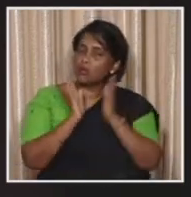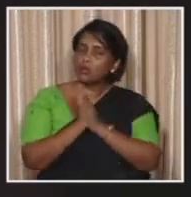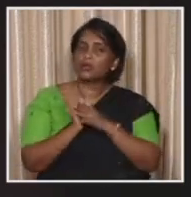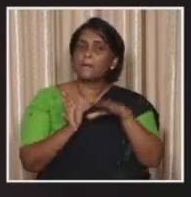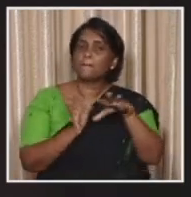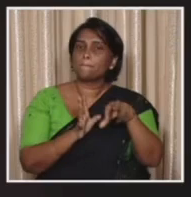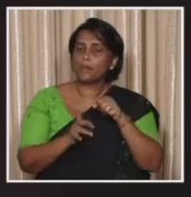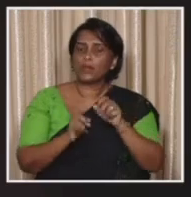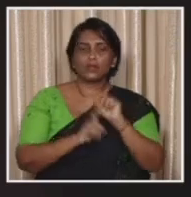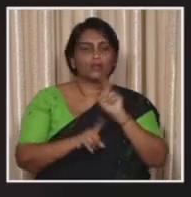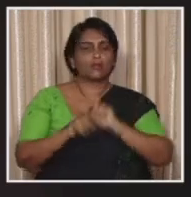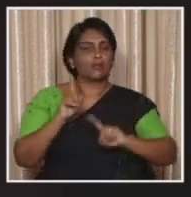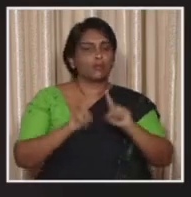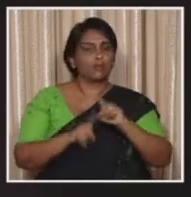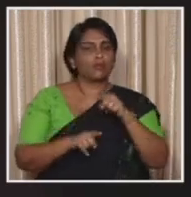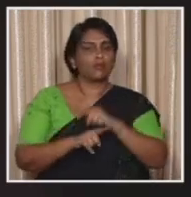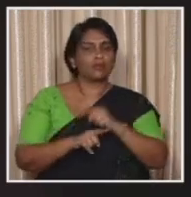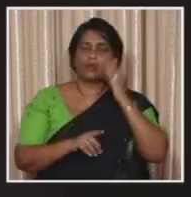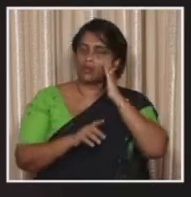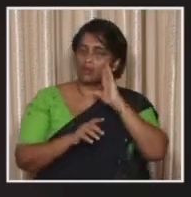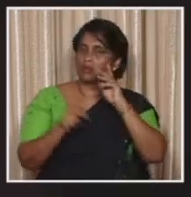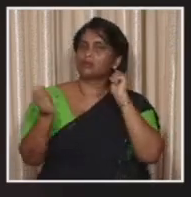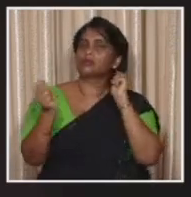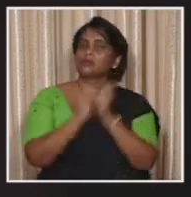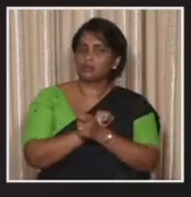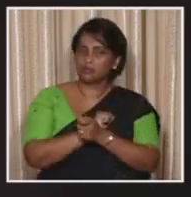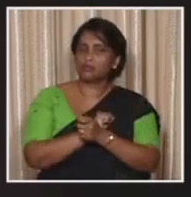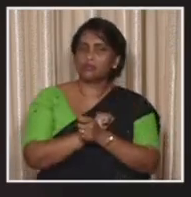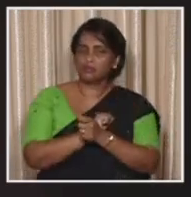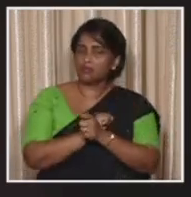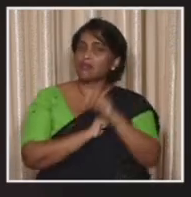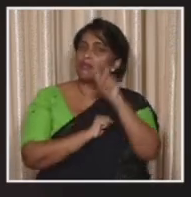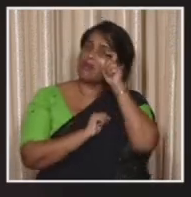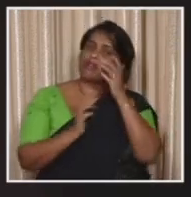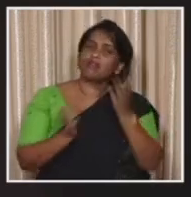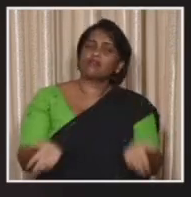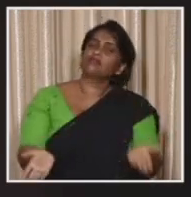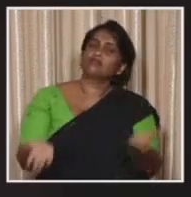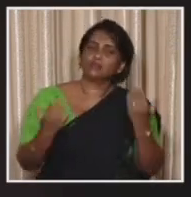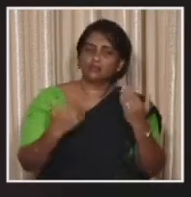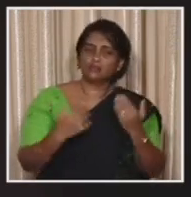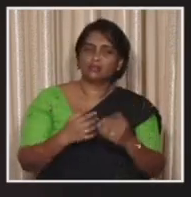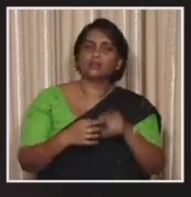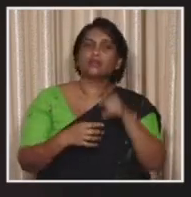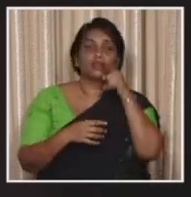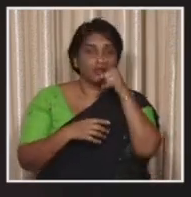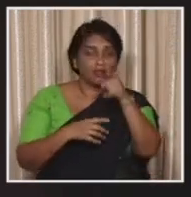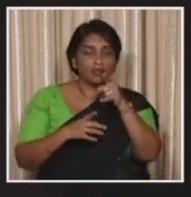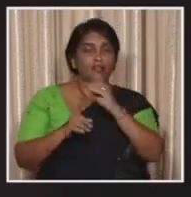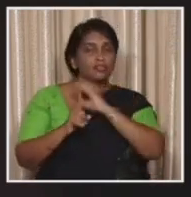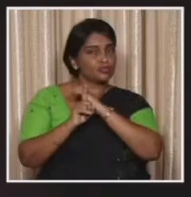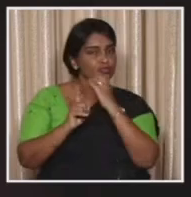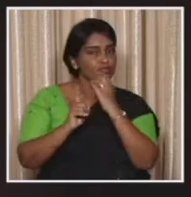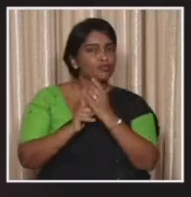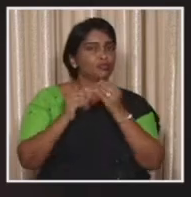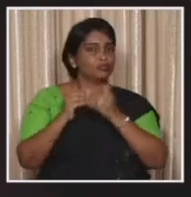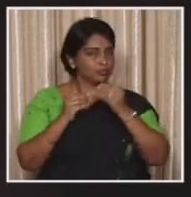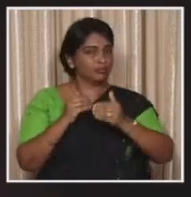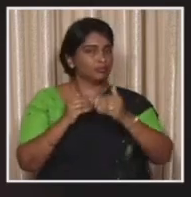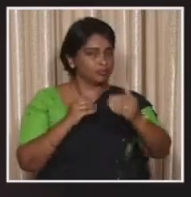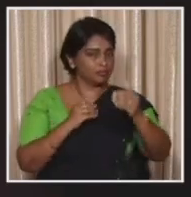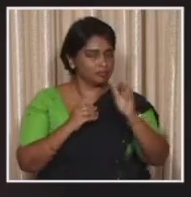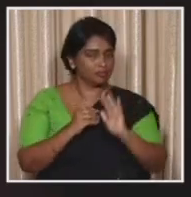කළ පාර්ලිමේන්තුවේ මේ සම්ප්‍රදාය වෙනස් කරන එක බලාගෙන ඉන්නවා නම් ඒකනම් මේ සංස්කෘතිය ඉස්සරහට අරගෙන